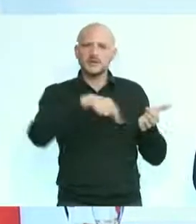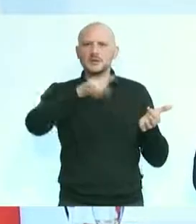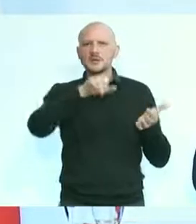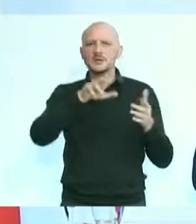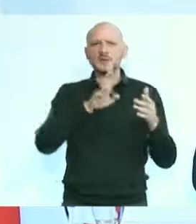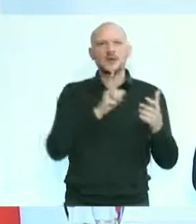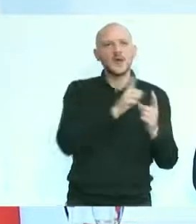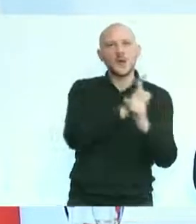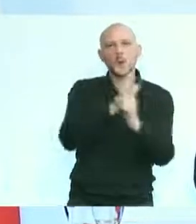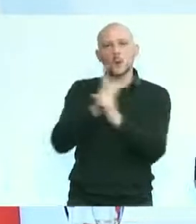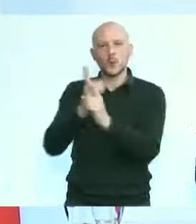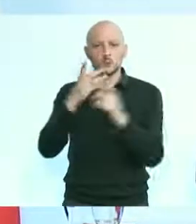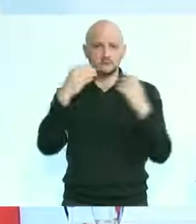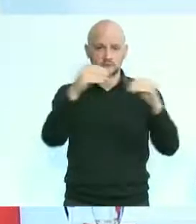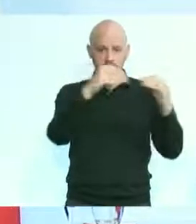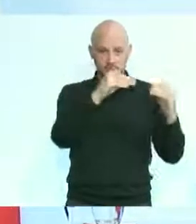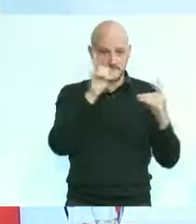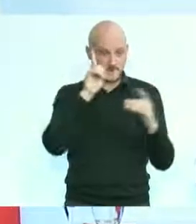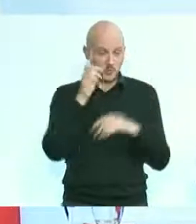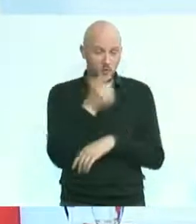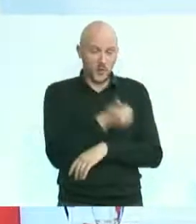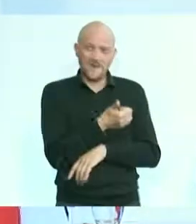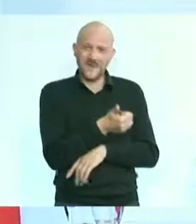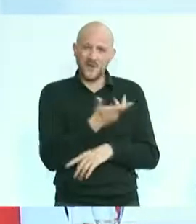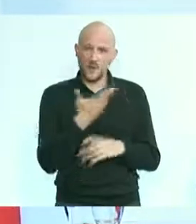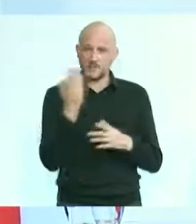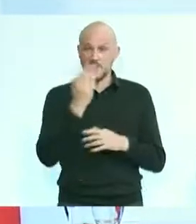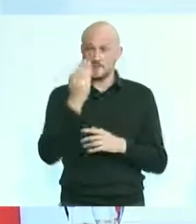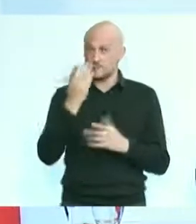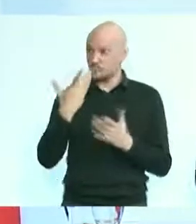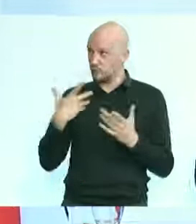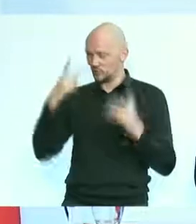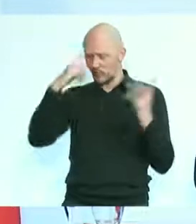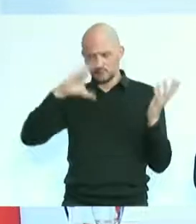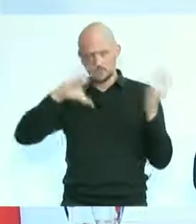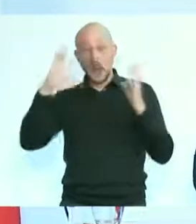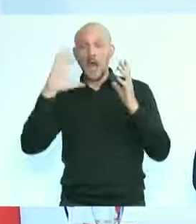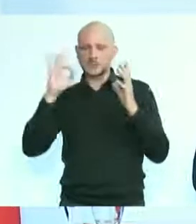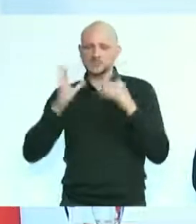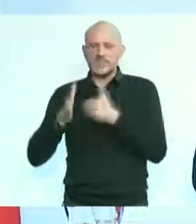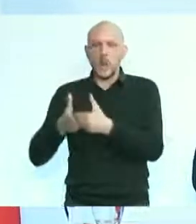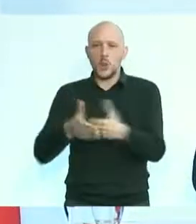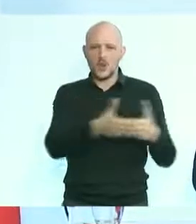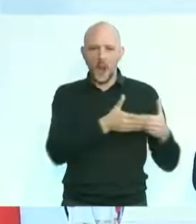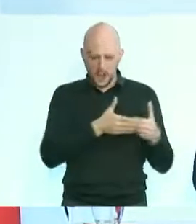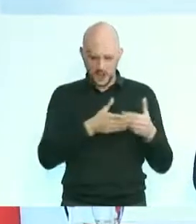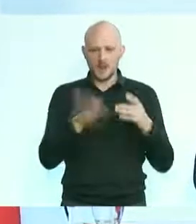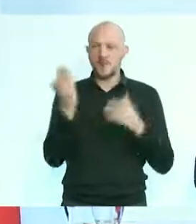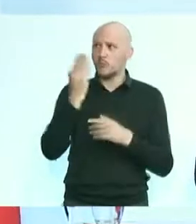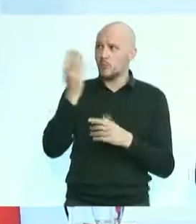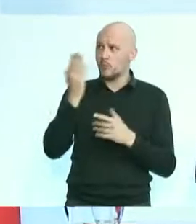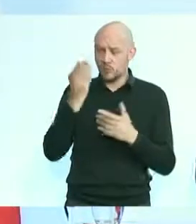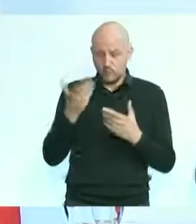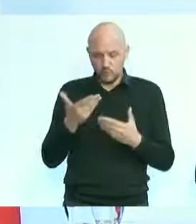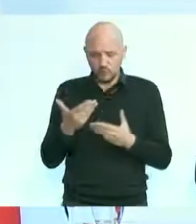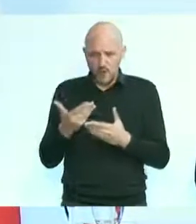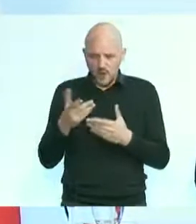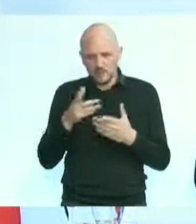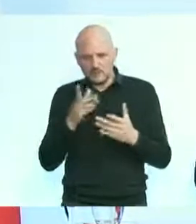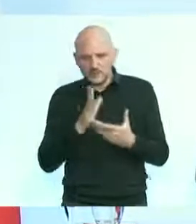jeunes doivent s'inscrire dans une dynamique de proximité locale, interassociative et avec l'ensemble des acteurs concernés dans la